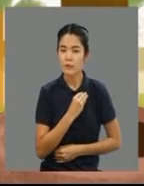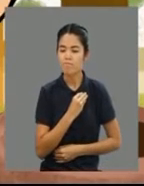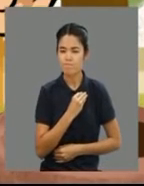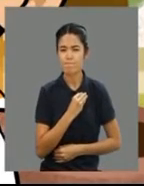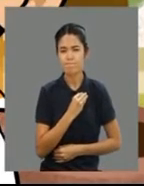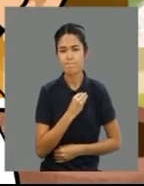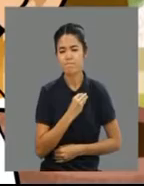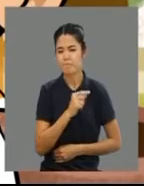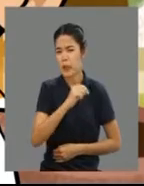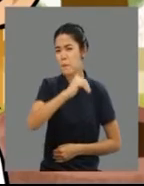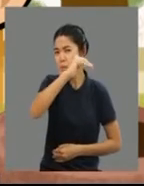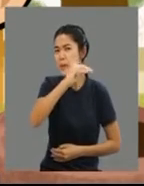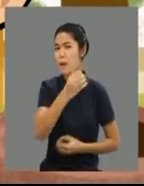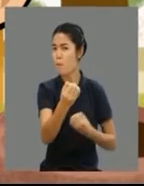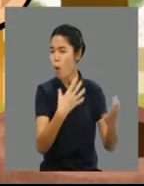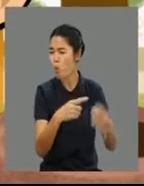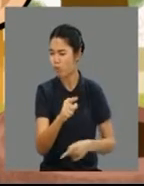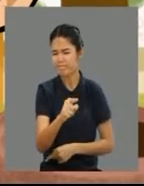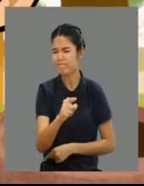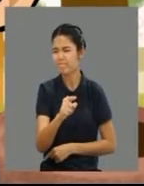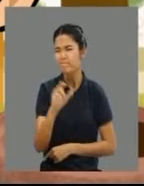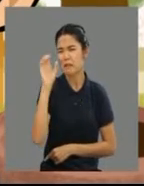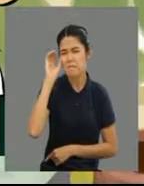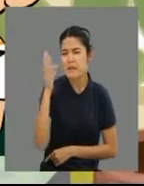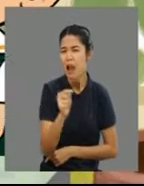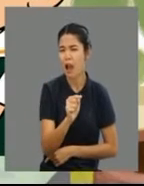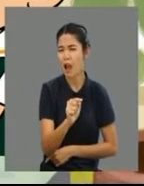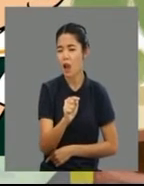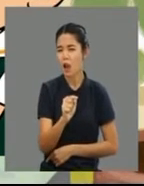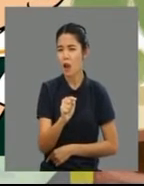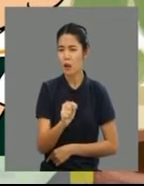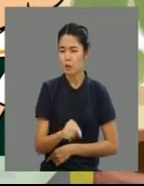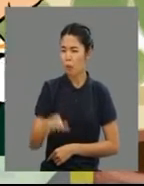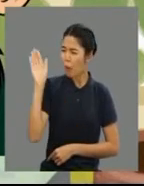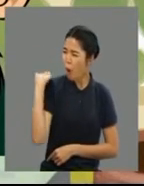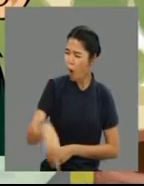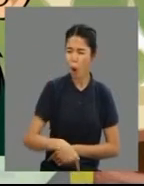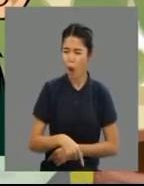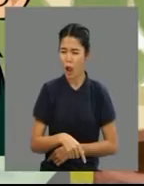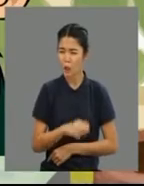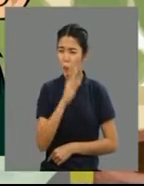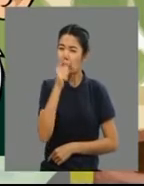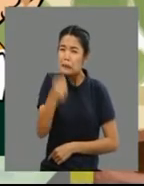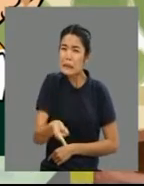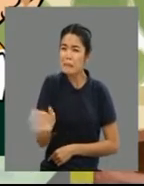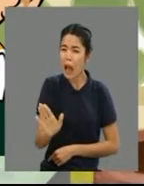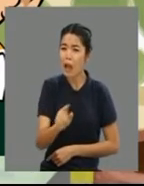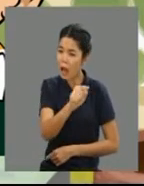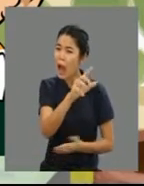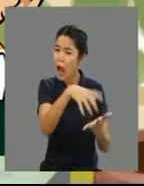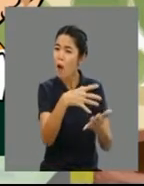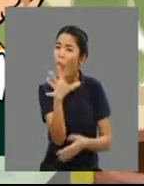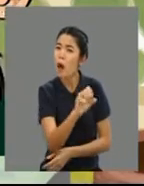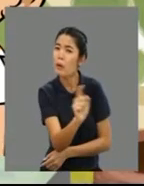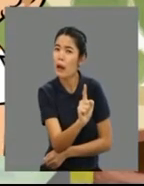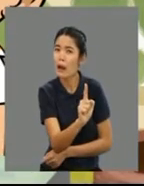ฉันว่าเรื่องที่พี่หนึ่งเล่ามาดูไม่ค่อยน่าเชื่อเท่าไหร่นะ โอ๊ยต้นถ้ามันไม่จริงอ่ะแล้วพี่เขามาเล่าได้ไ